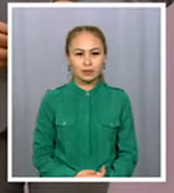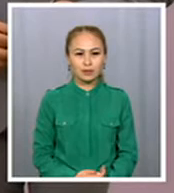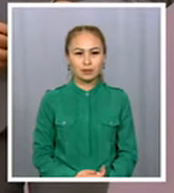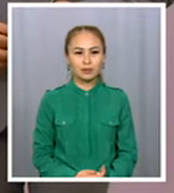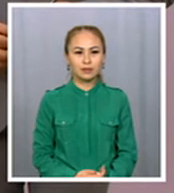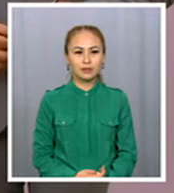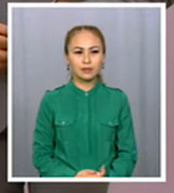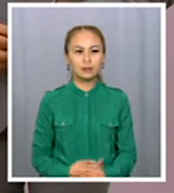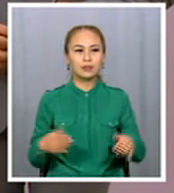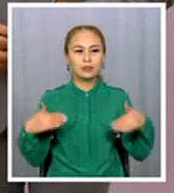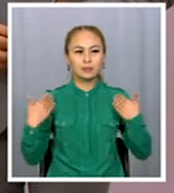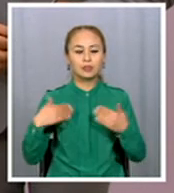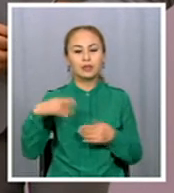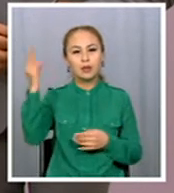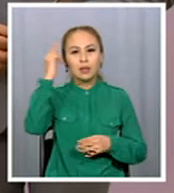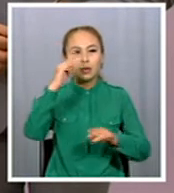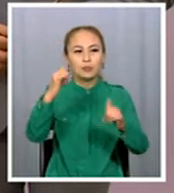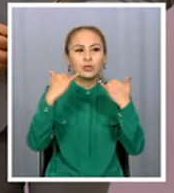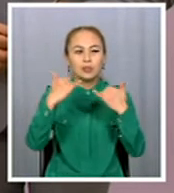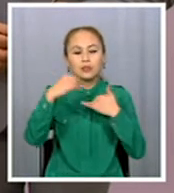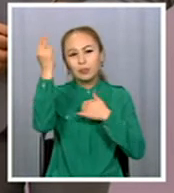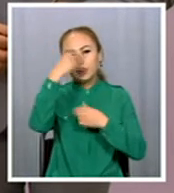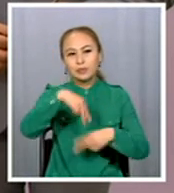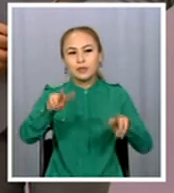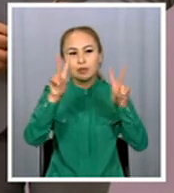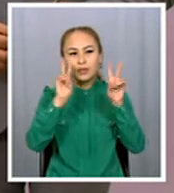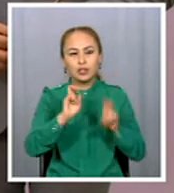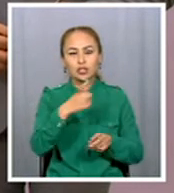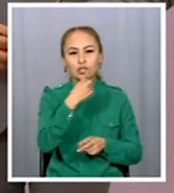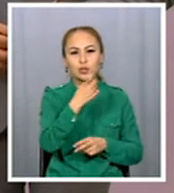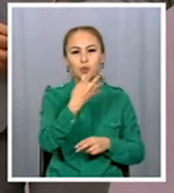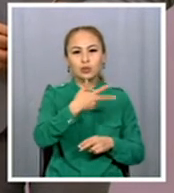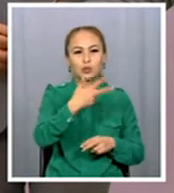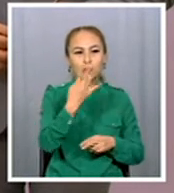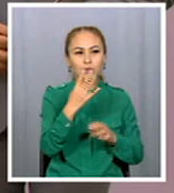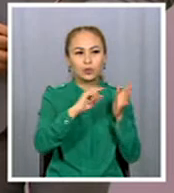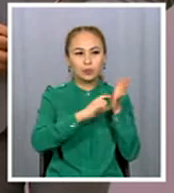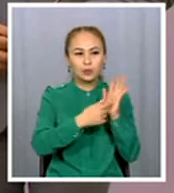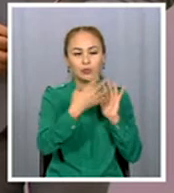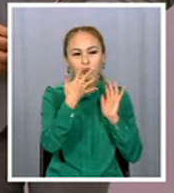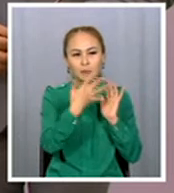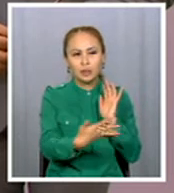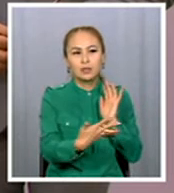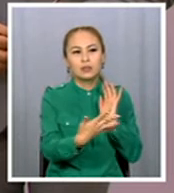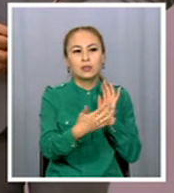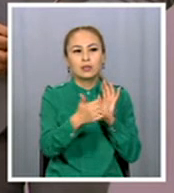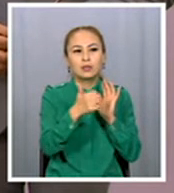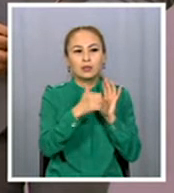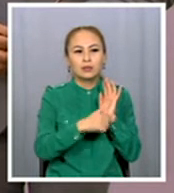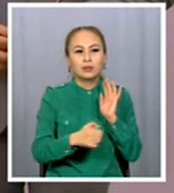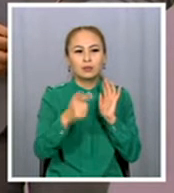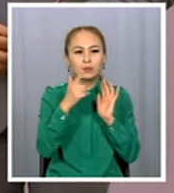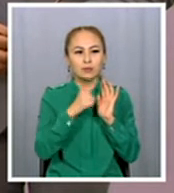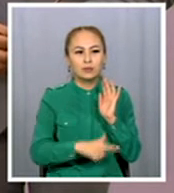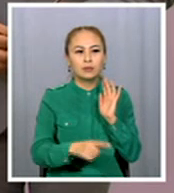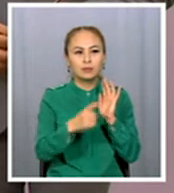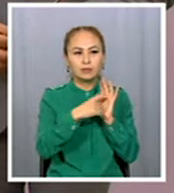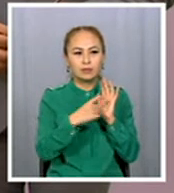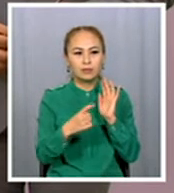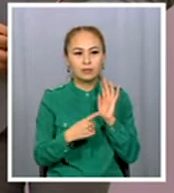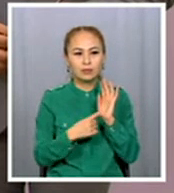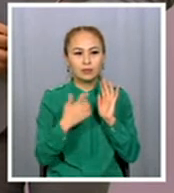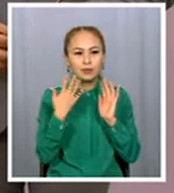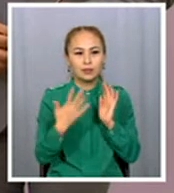Сәлеметсіңдер ме балалар? Бүгінгі сабағымыздың тақырыбы 134 пен 5-тің көбейтіндісі, 670 пен